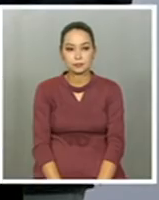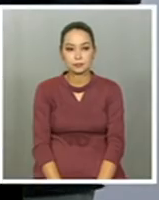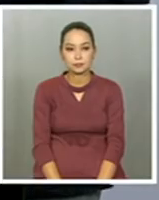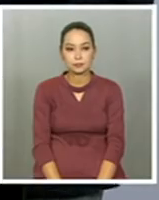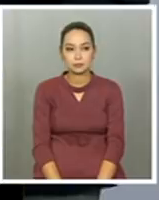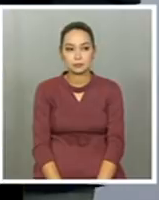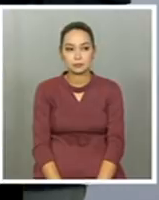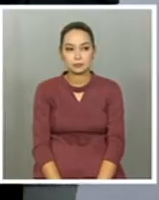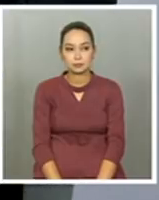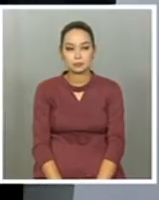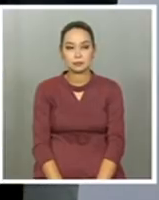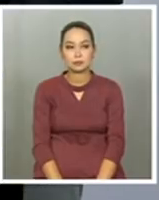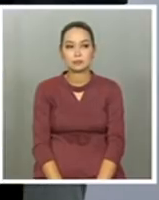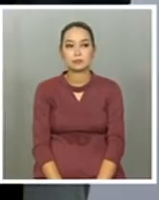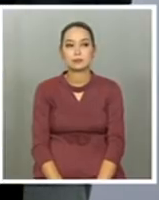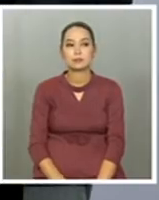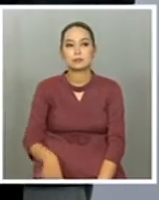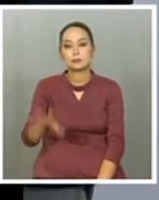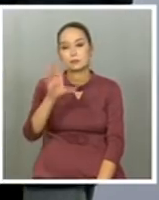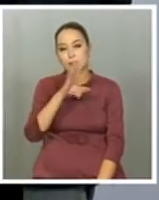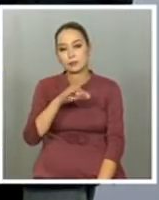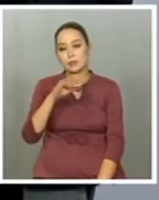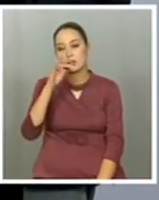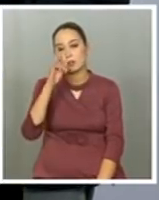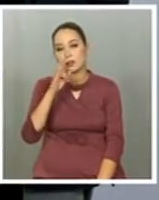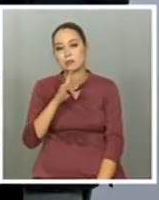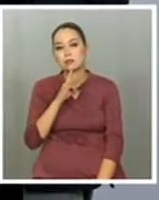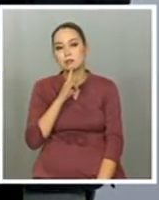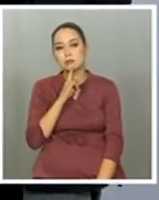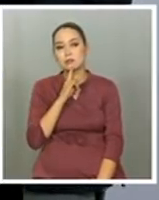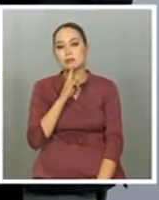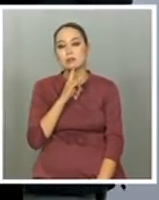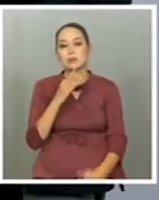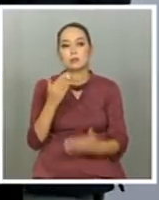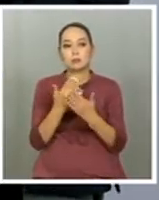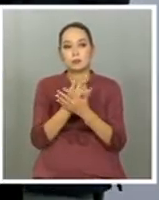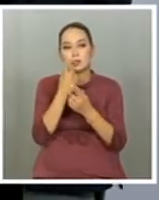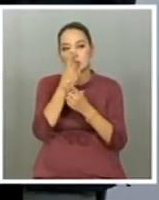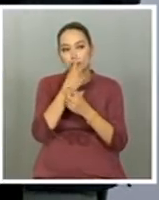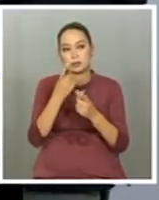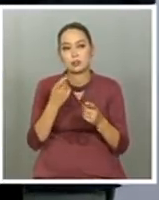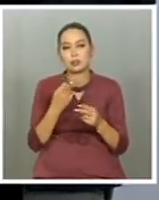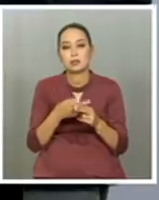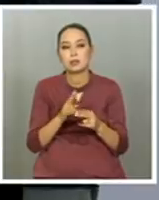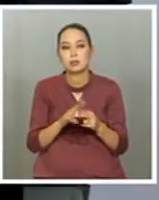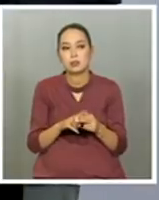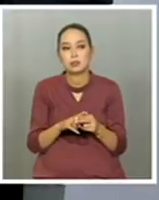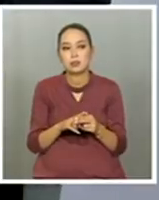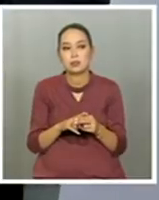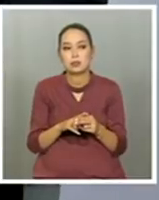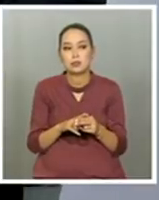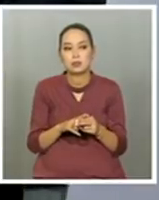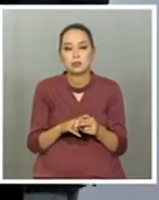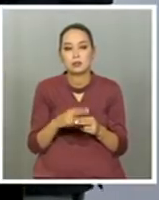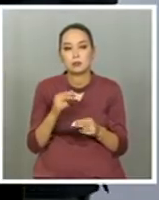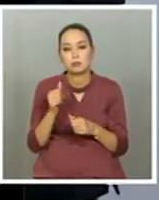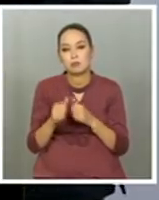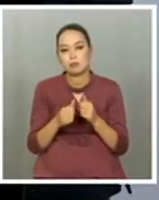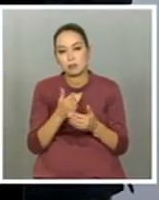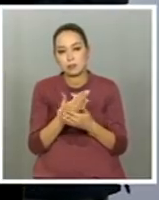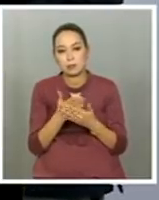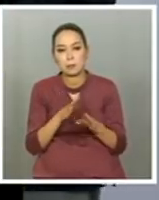Күні кеше ғана бүкіл қазақстандық бұқаралық ақпараттық құралдар осы екі азамат туралы көптеген материалдар жарияланған